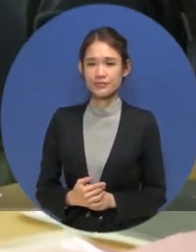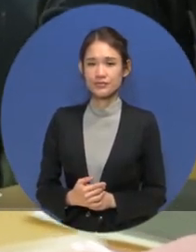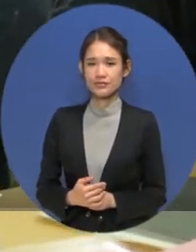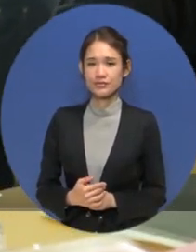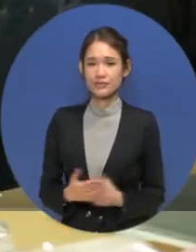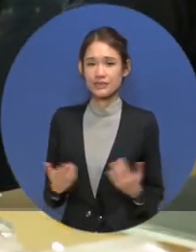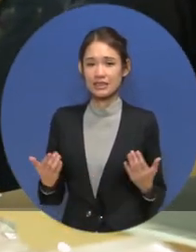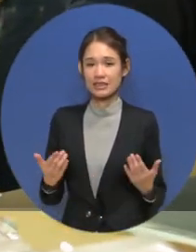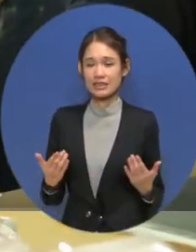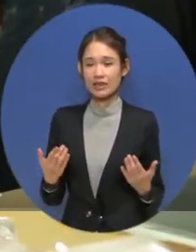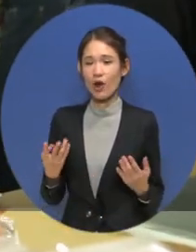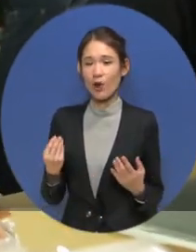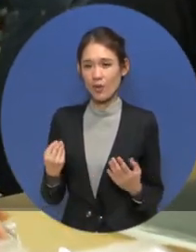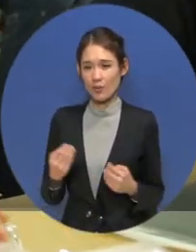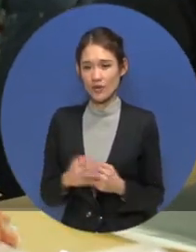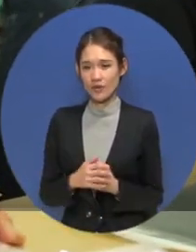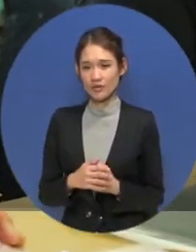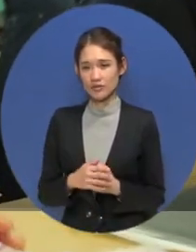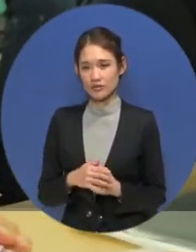여기서 일한 지는 얼마 되셨어요?